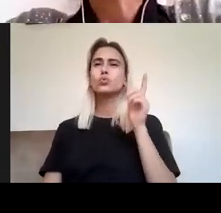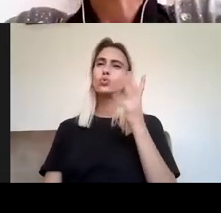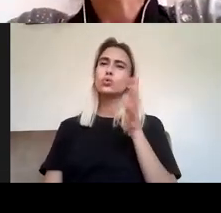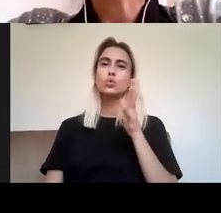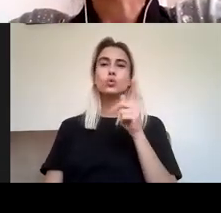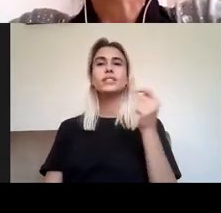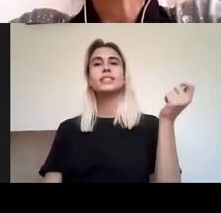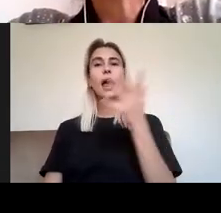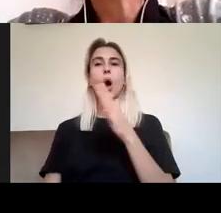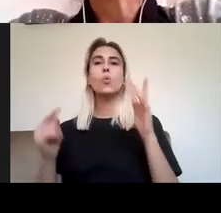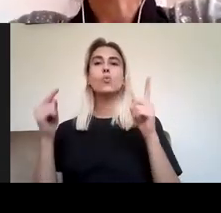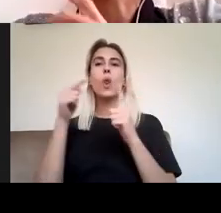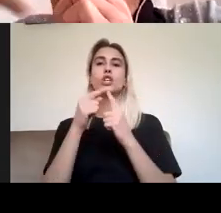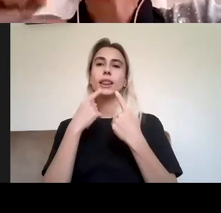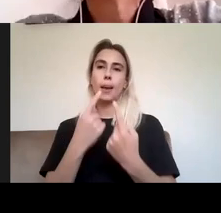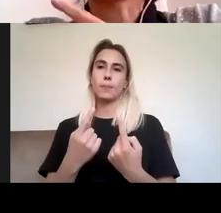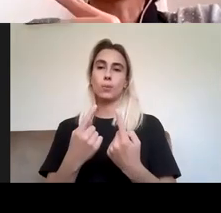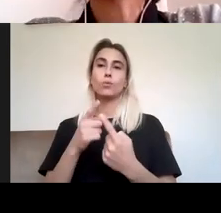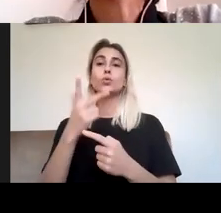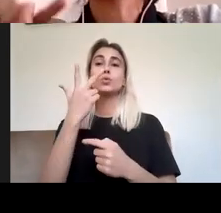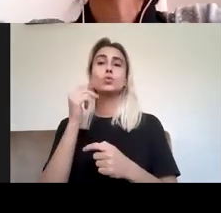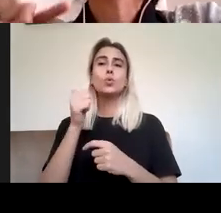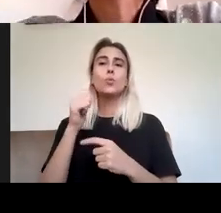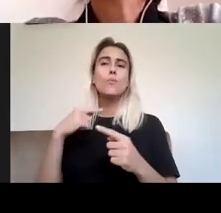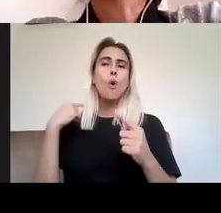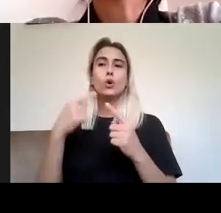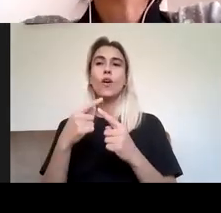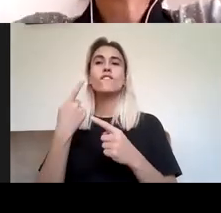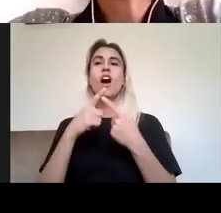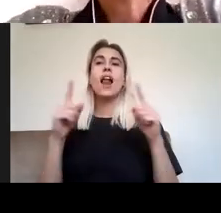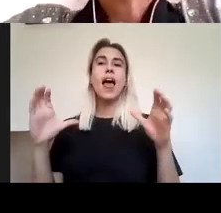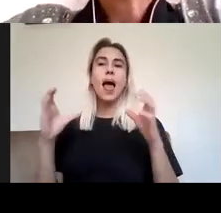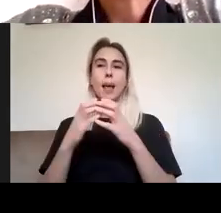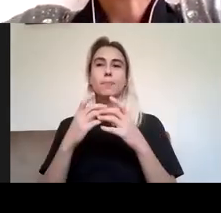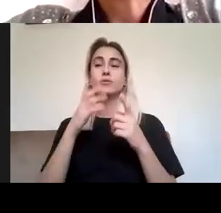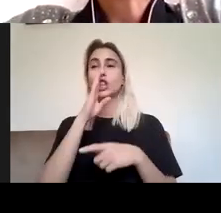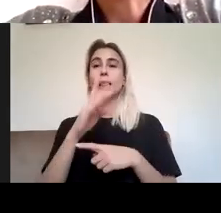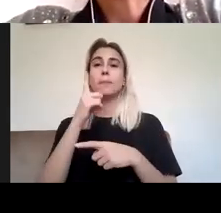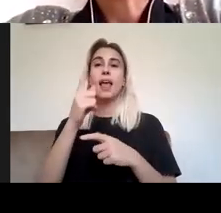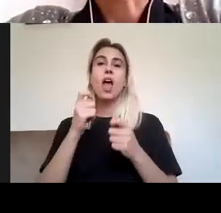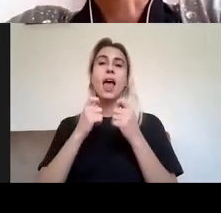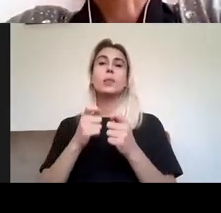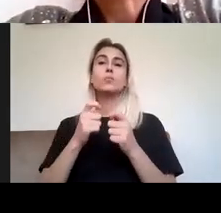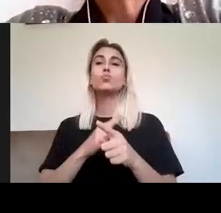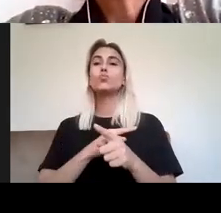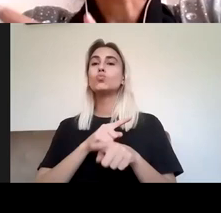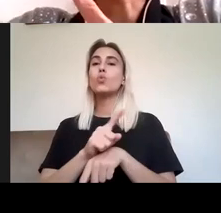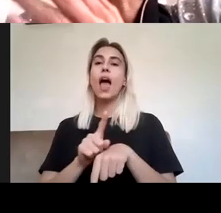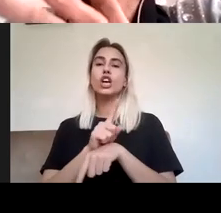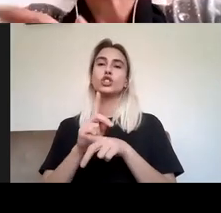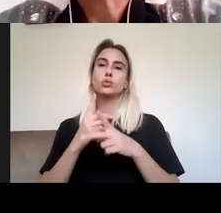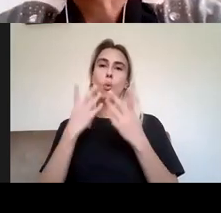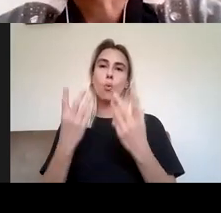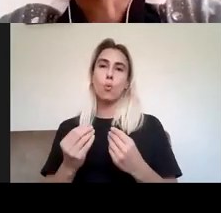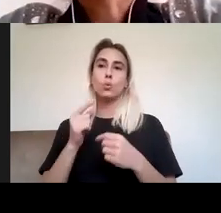sayıya ulaşıldı diye biliyorum. 3 gün boyunca farklı ekiplerle, farklı yapılarla ciddi bir eğitim sürecine tabi tutuldu. Hatta